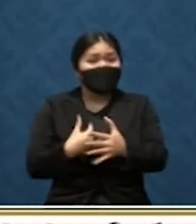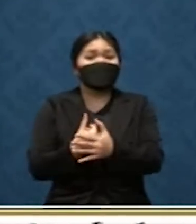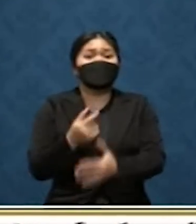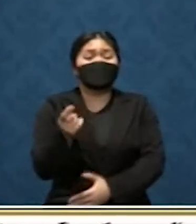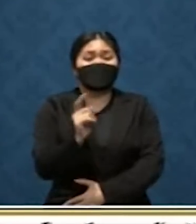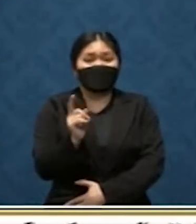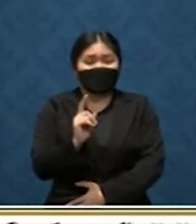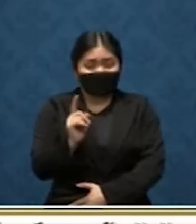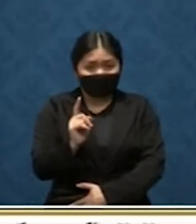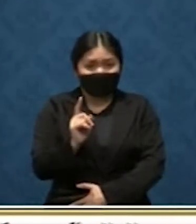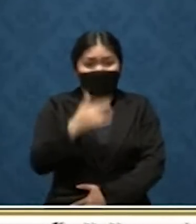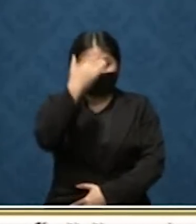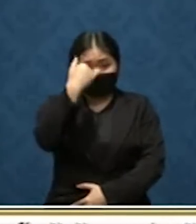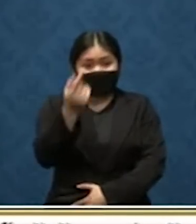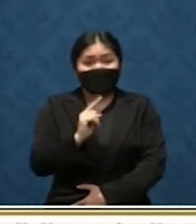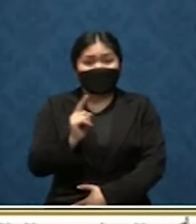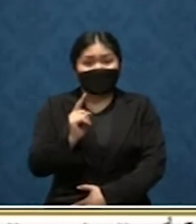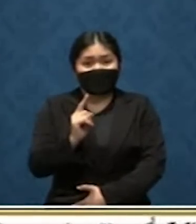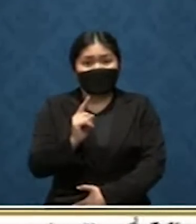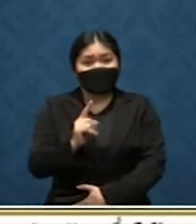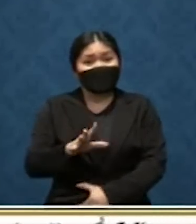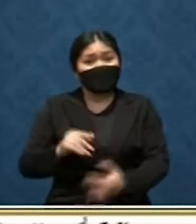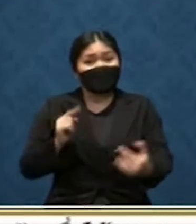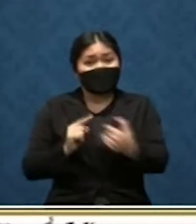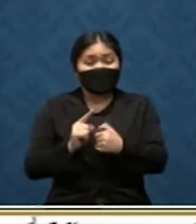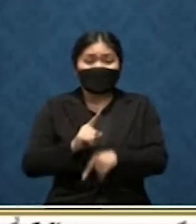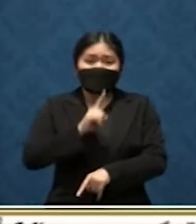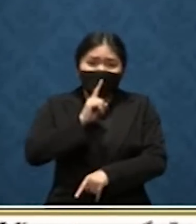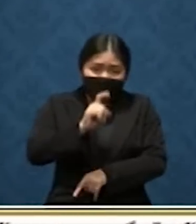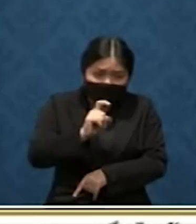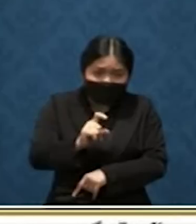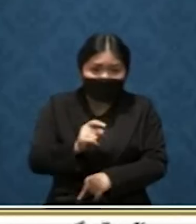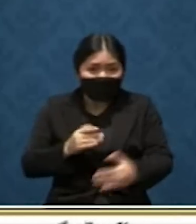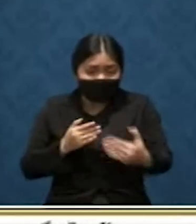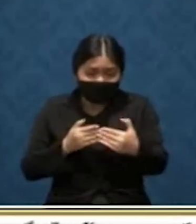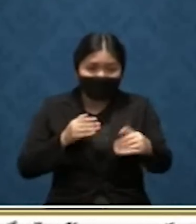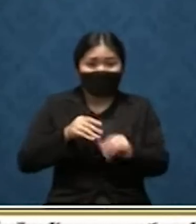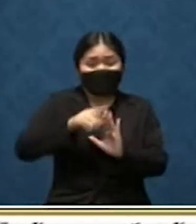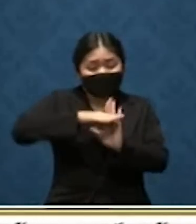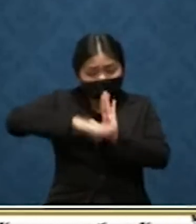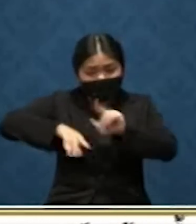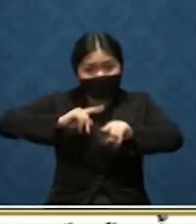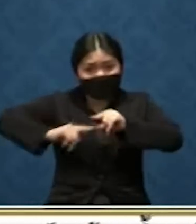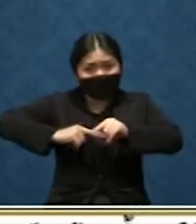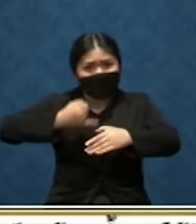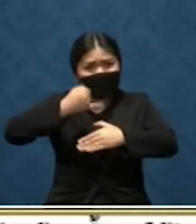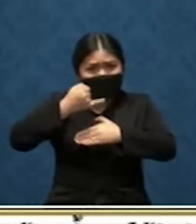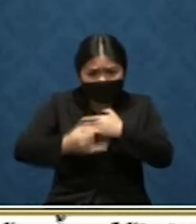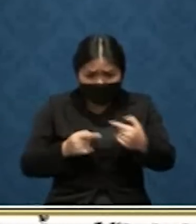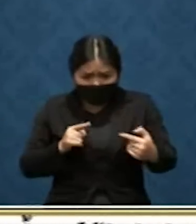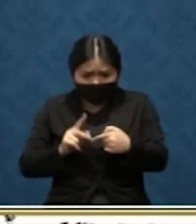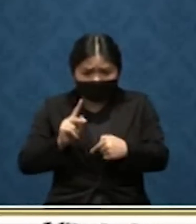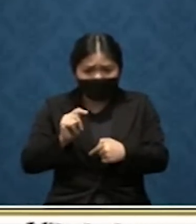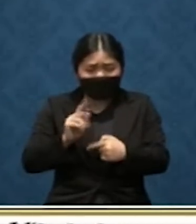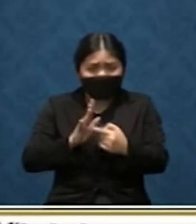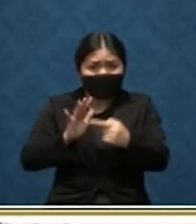ครับว่าทำไมการสอบสวนการดำเนินคดีถึงจบร ก